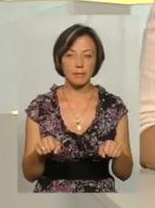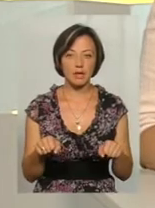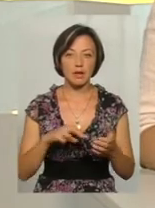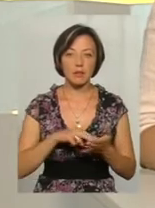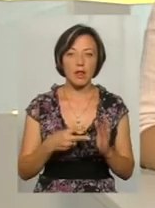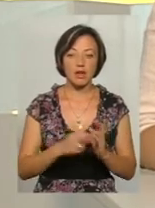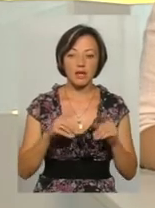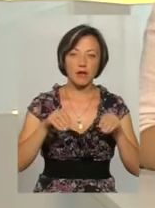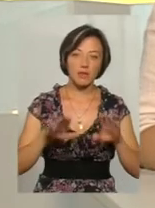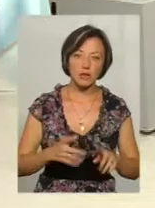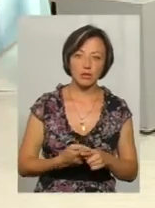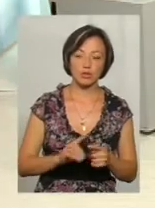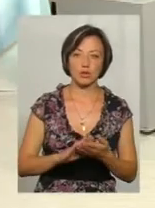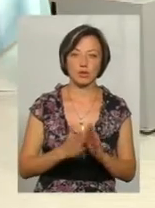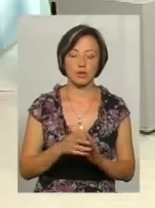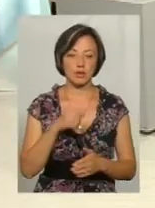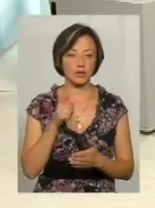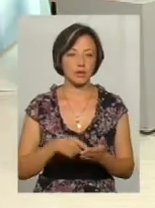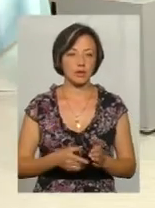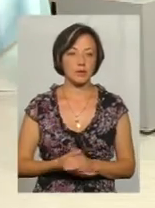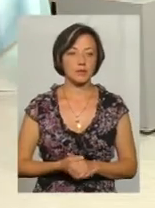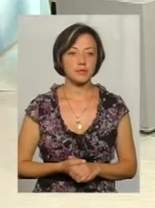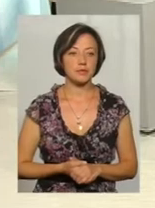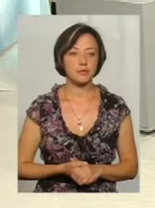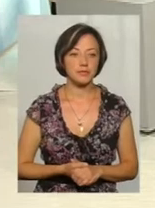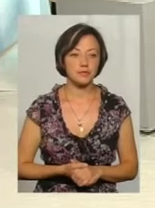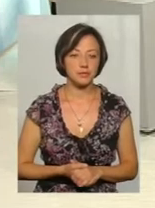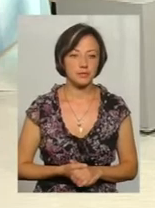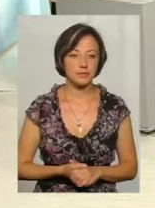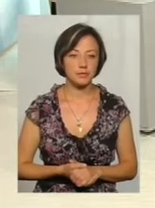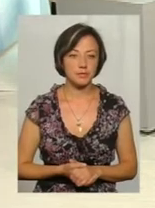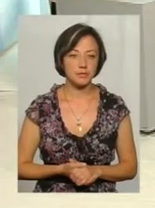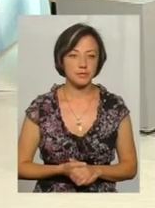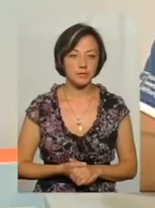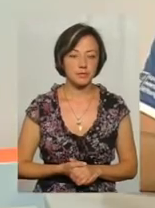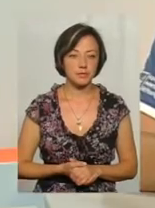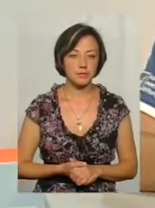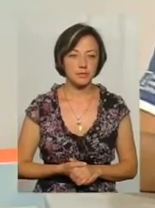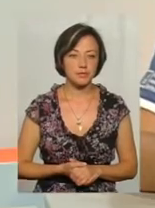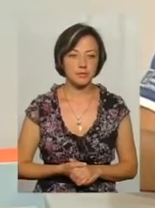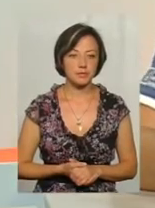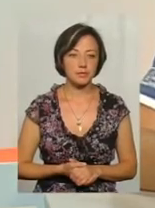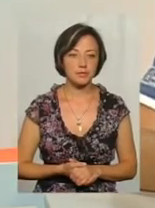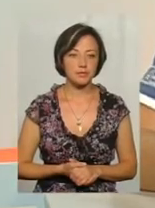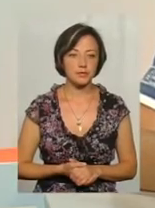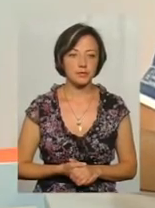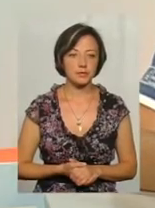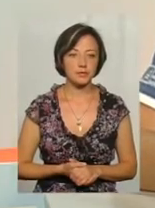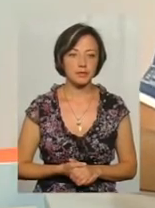плани, як можна вирішити дану ситуацію? Ми от будемо впроваджувати той момент, про який ви тільки що? Дивіться,